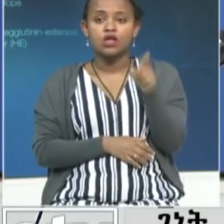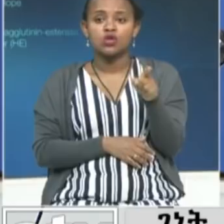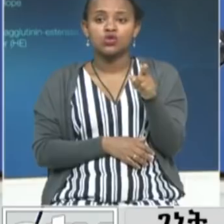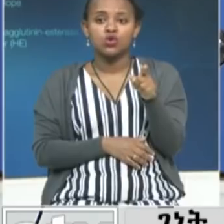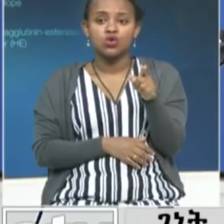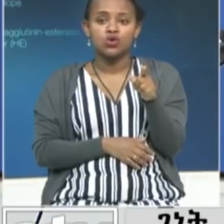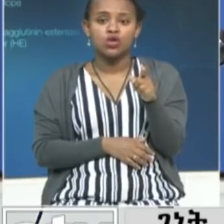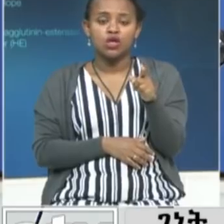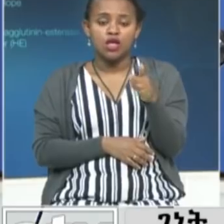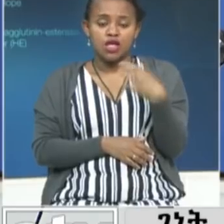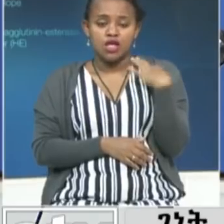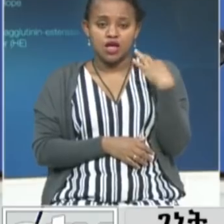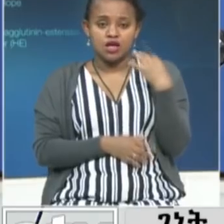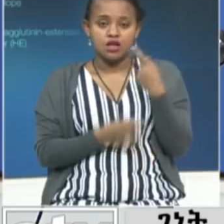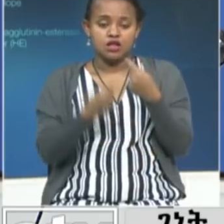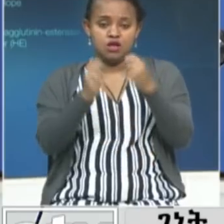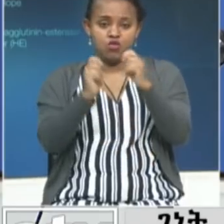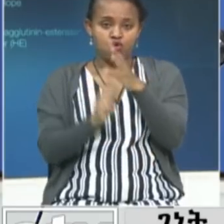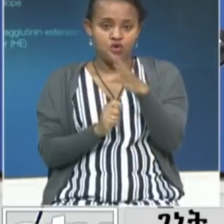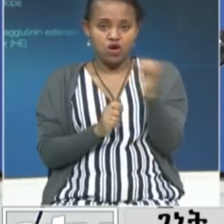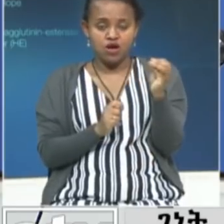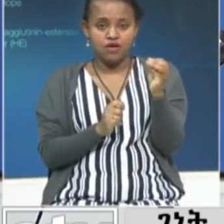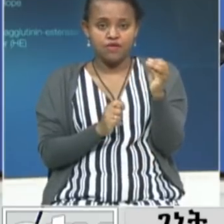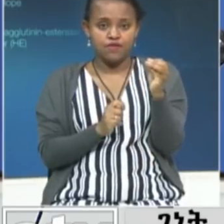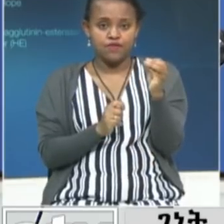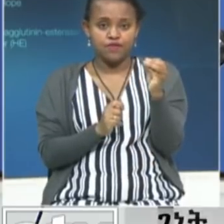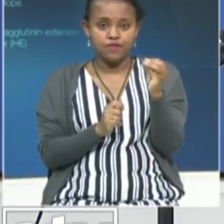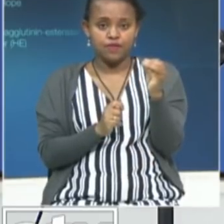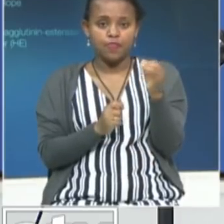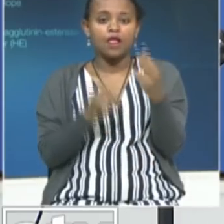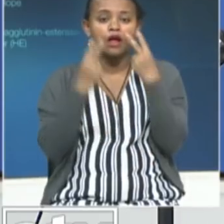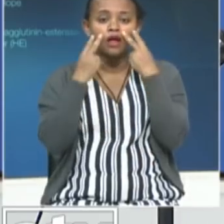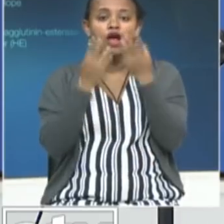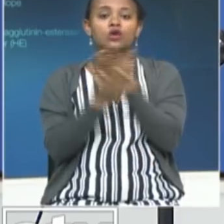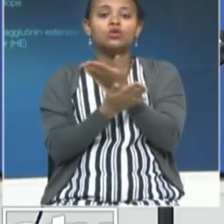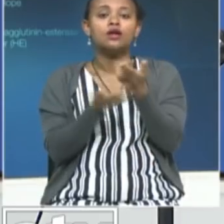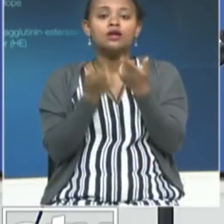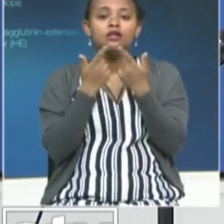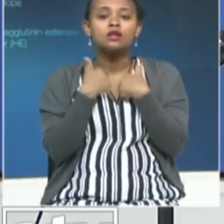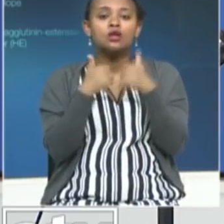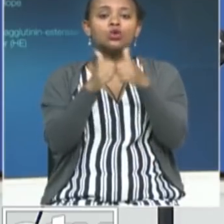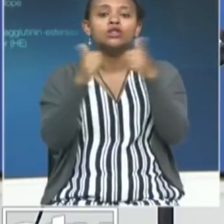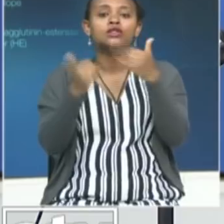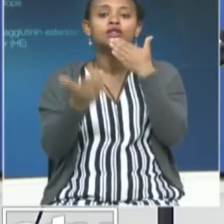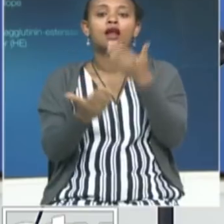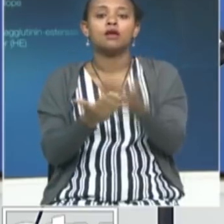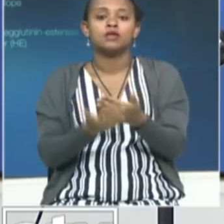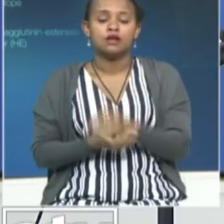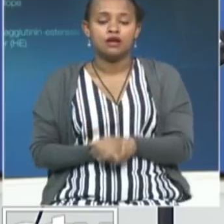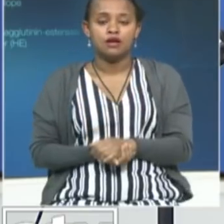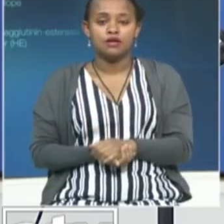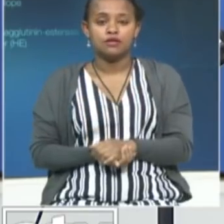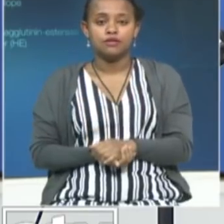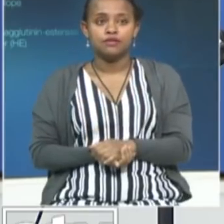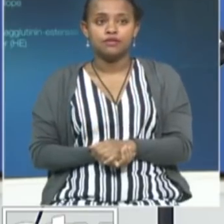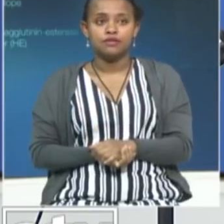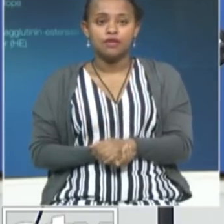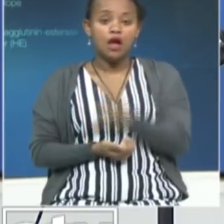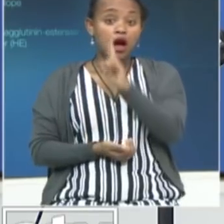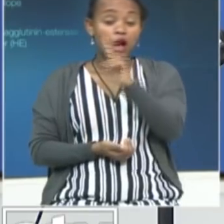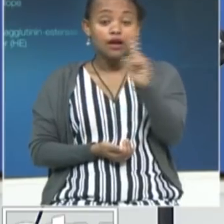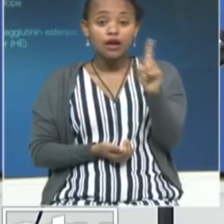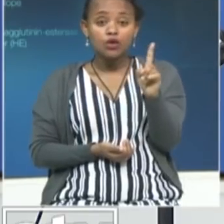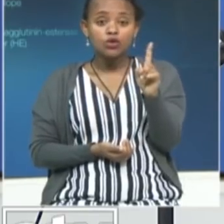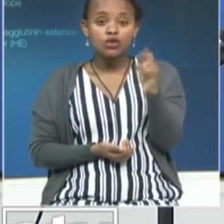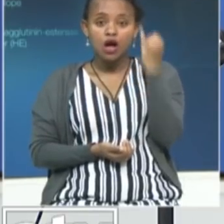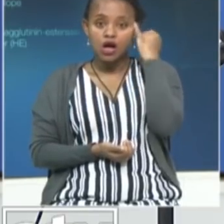የእርሶን የግል ተሞክሮና ያዩትን ነገር ስለነገሩን እጅግ እናመሰግናለን።